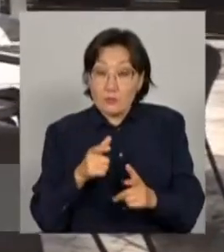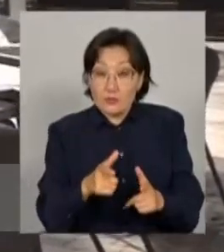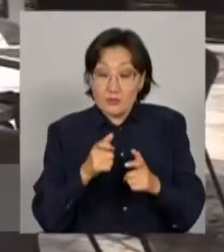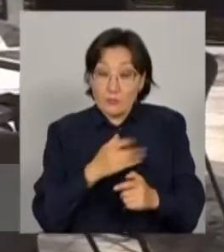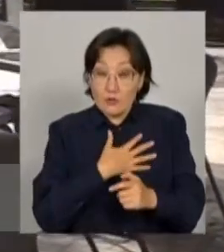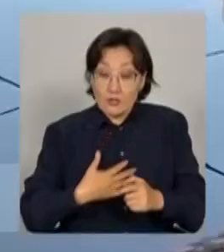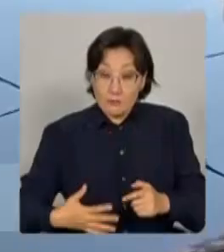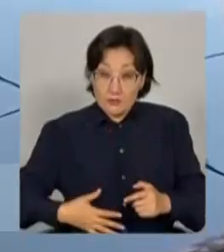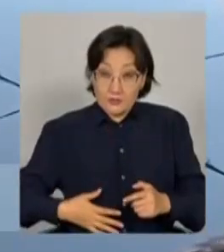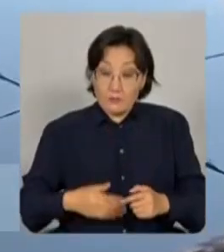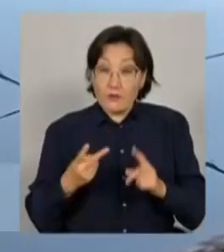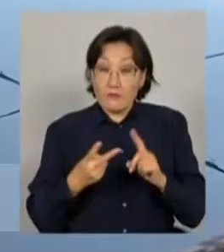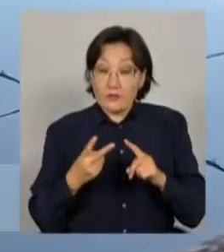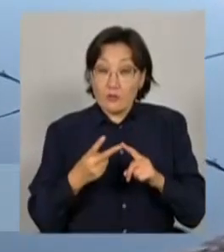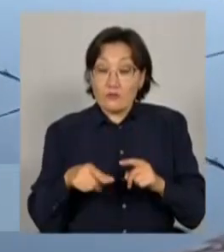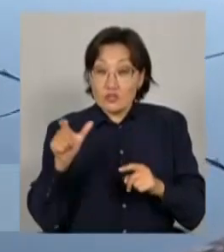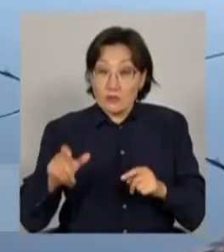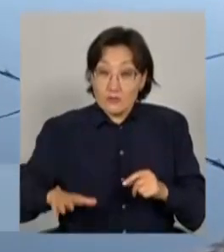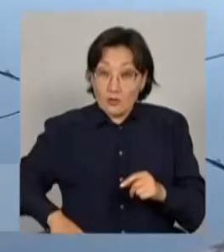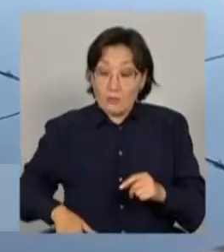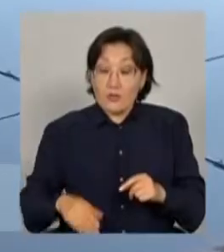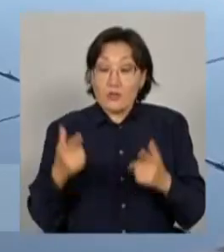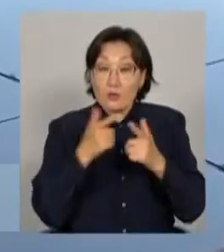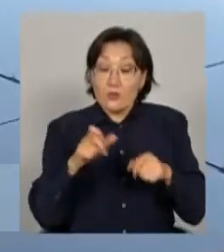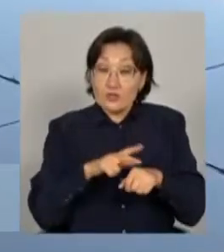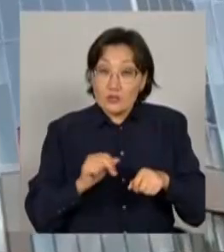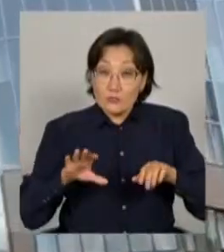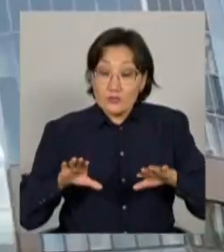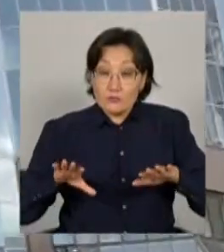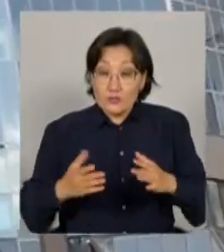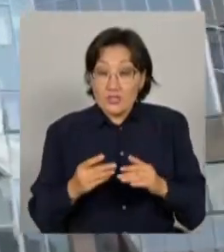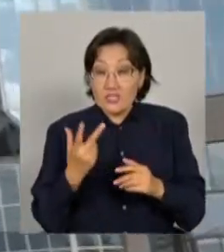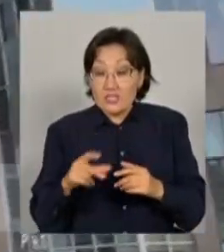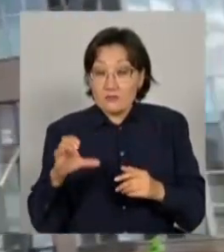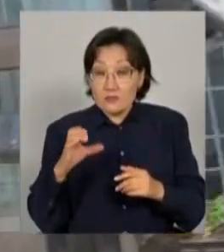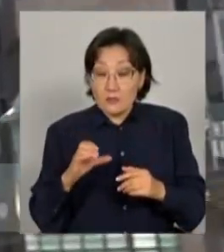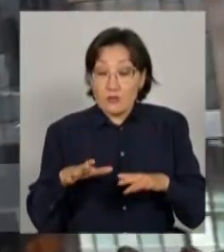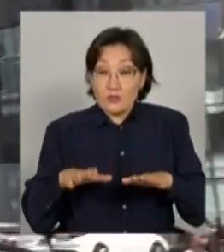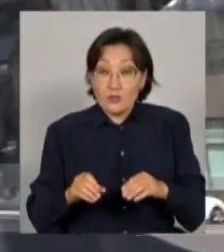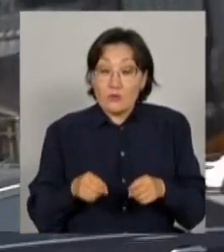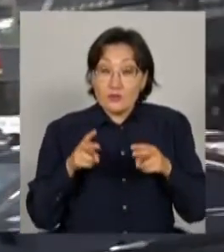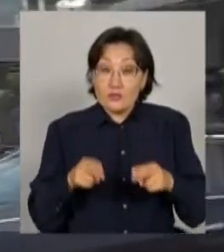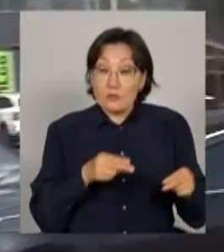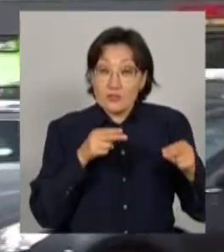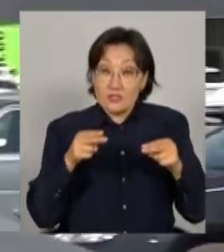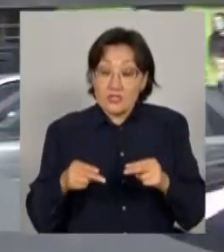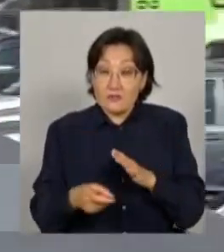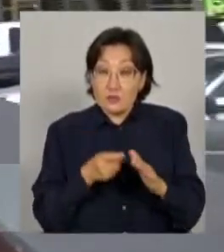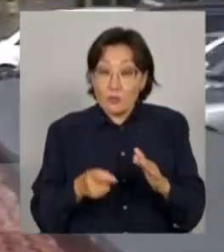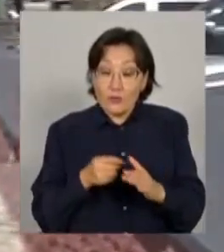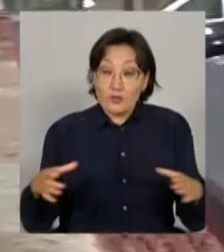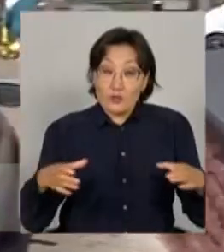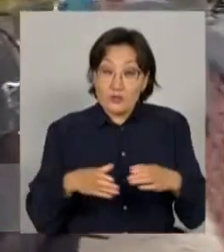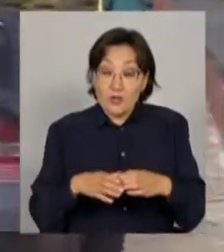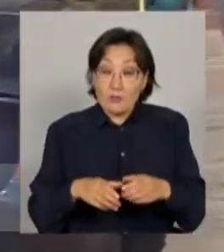перестрелки ранили в живот, второго в ногу. Как сообщили в полиции, инцидент произошел 3 сентября. На место преступления выехала следственно-оперативная